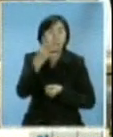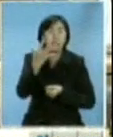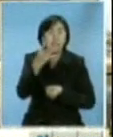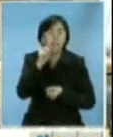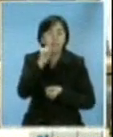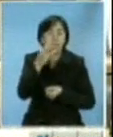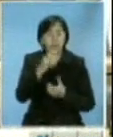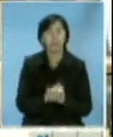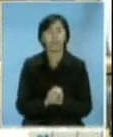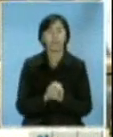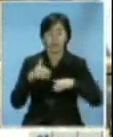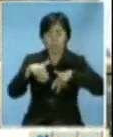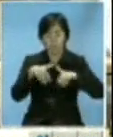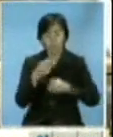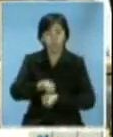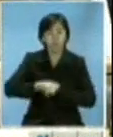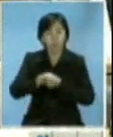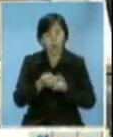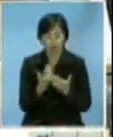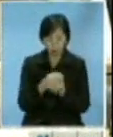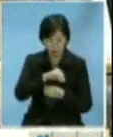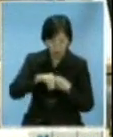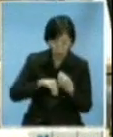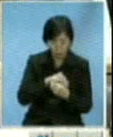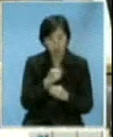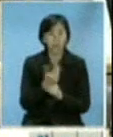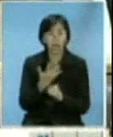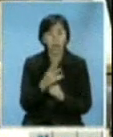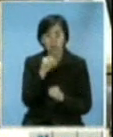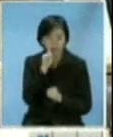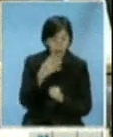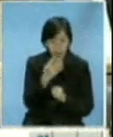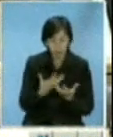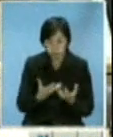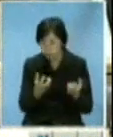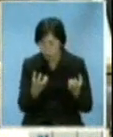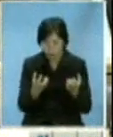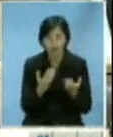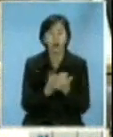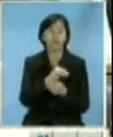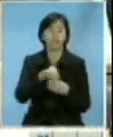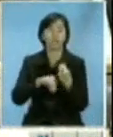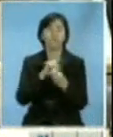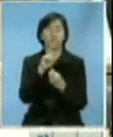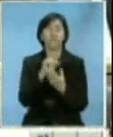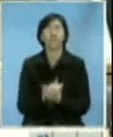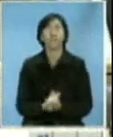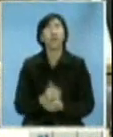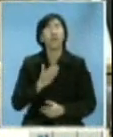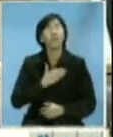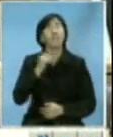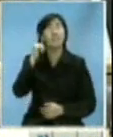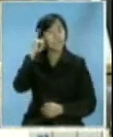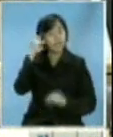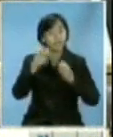สะดวกและพี่น้องเหล่านี้จะมีรายได้จากไหนครับสิ่งที่น่าเป็นห่วงและเป็นปัญหาที่ผมเชื่อว่า